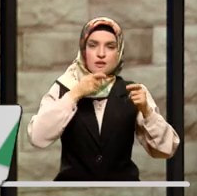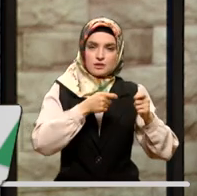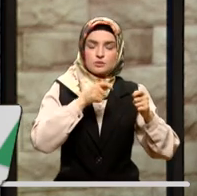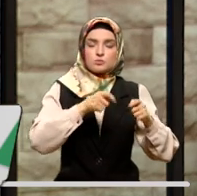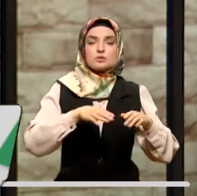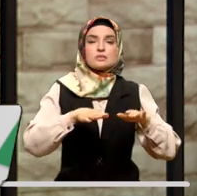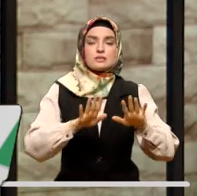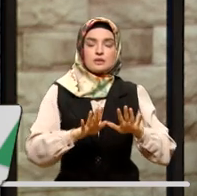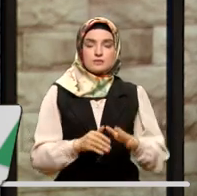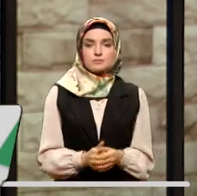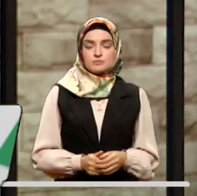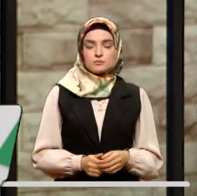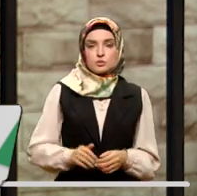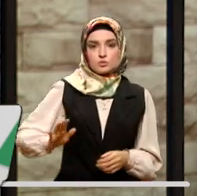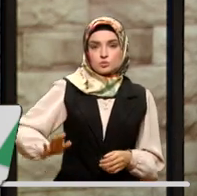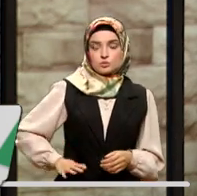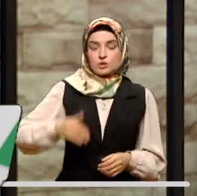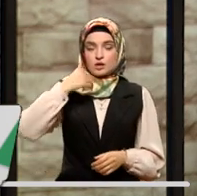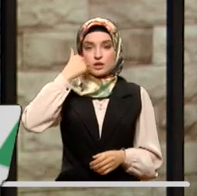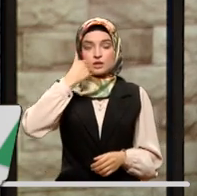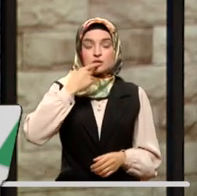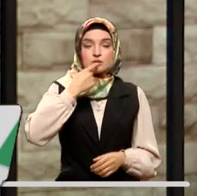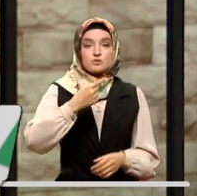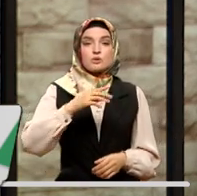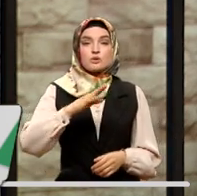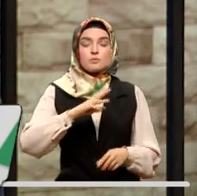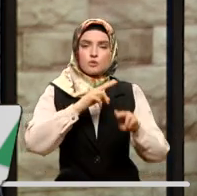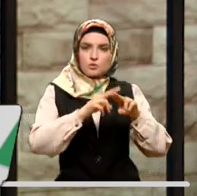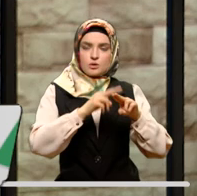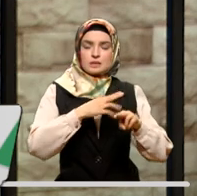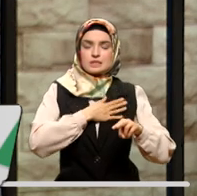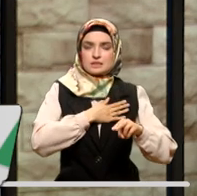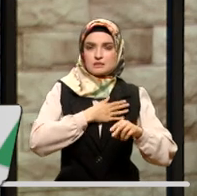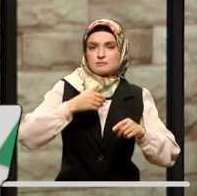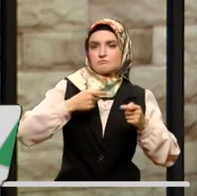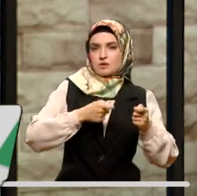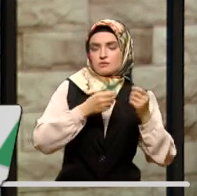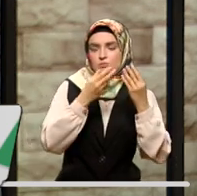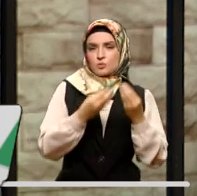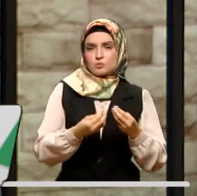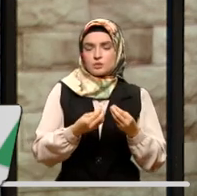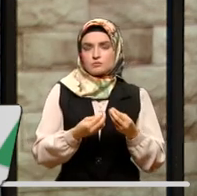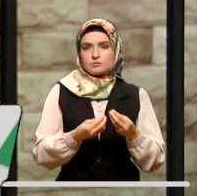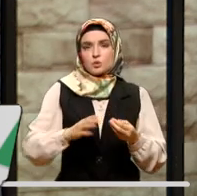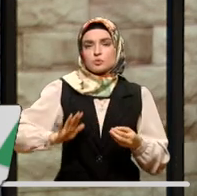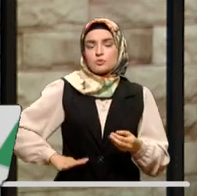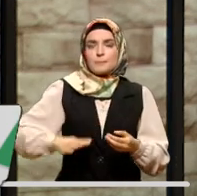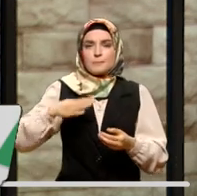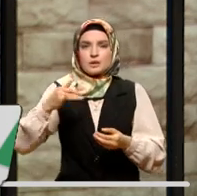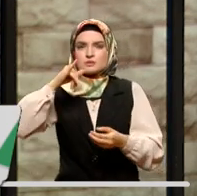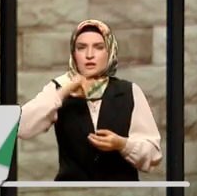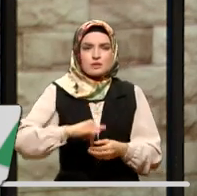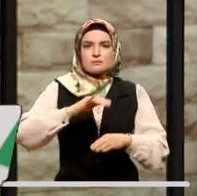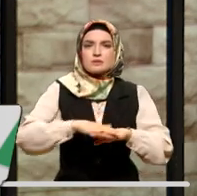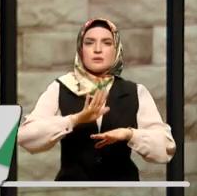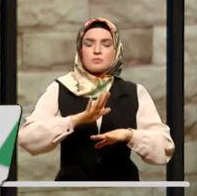eğitim sadece bu değildir. Çocuğa yalan konuşmamayı öğretmek dini eğitimdir. Değer eğitimidir. Çocuğa başkasının hakkına girmemeyi